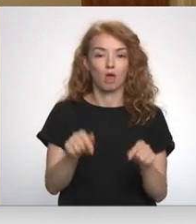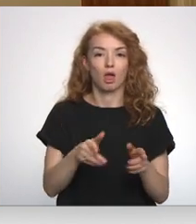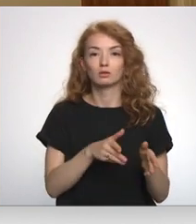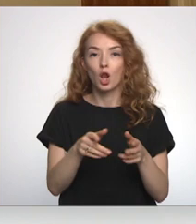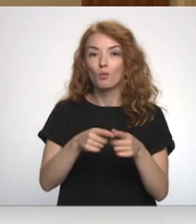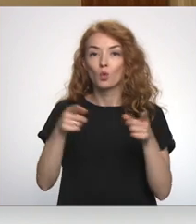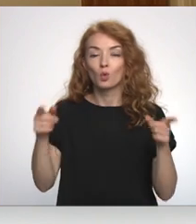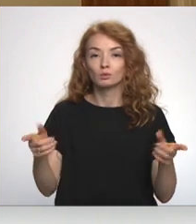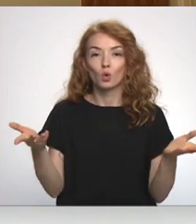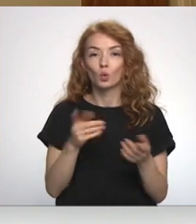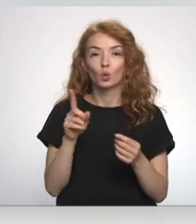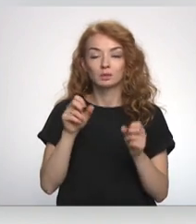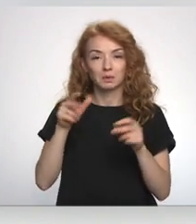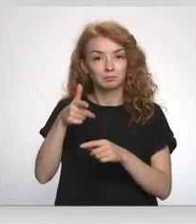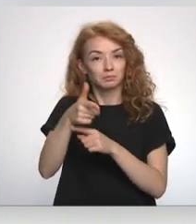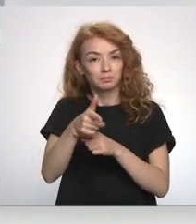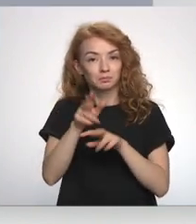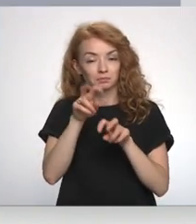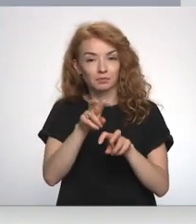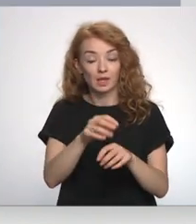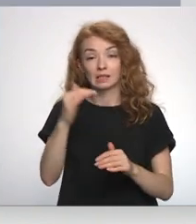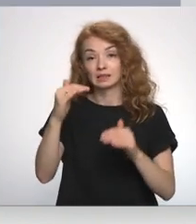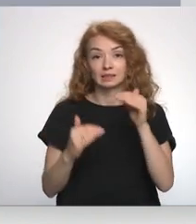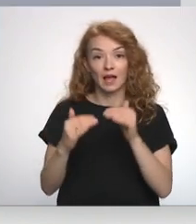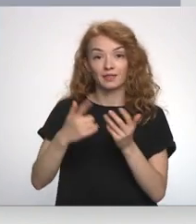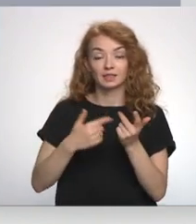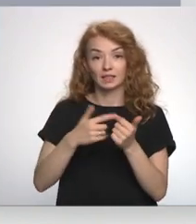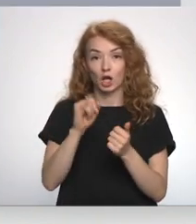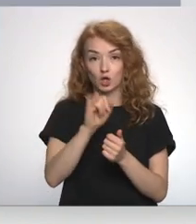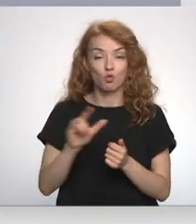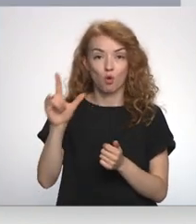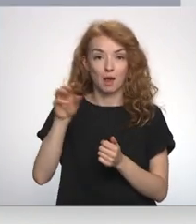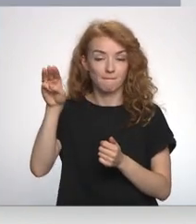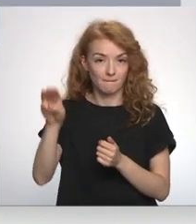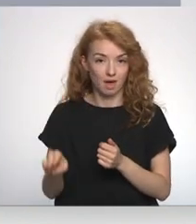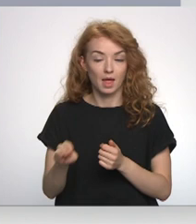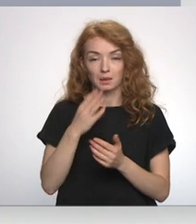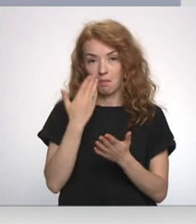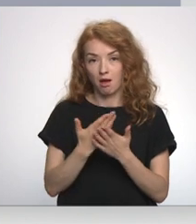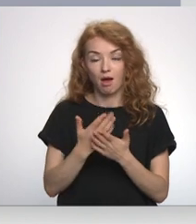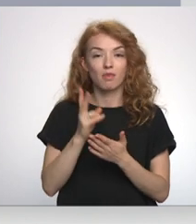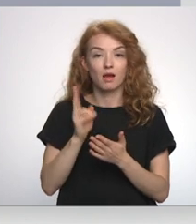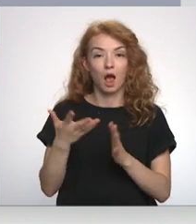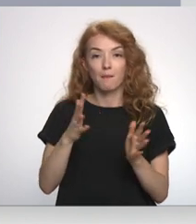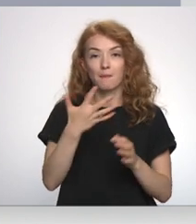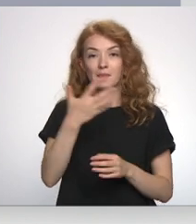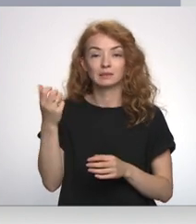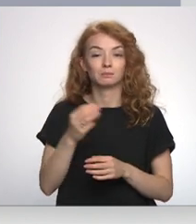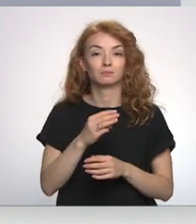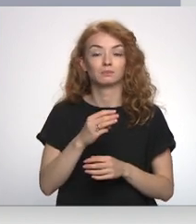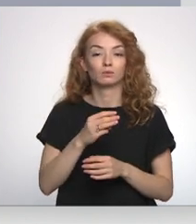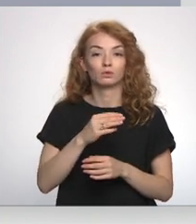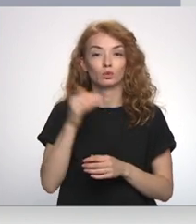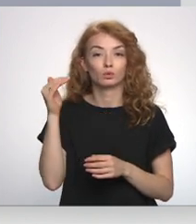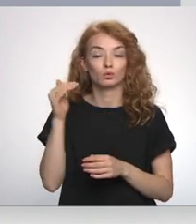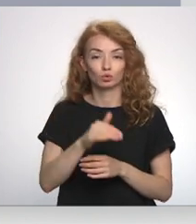kur ir šī mērīšanas ierīce. Statistika šā gada jūlijā rāda, šajā posmā vairāk kā 500 000 autovadītāji pārvietojušies ar